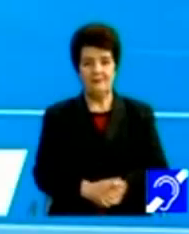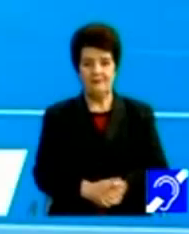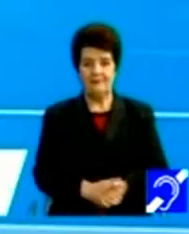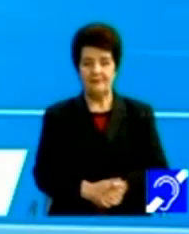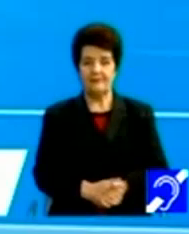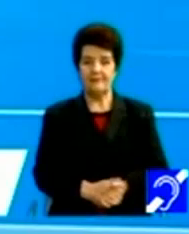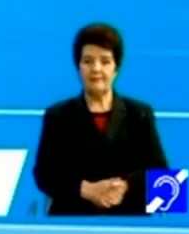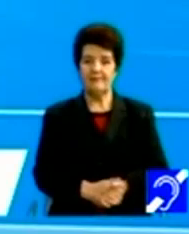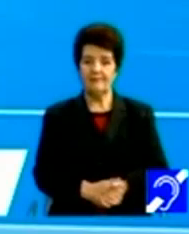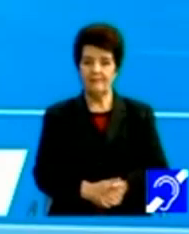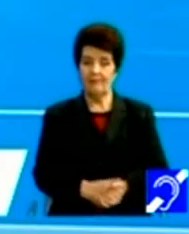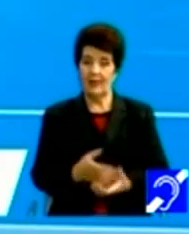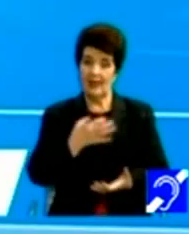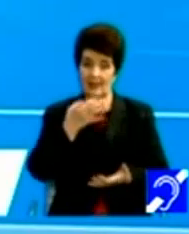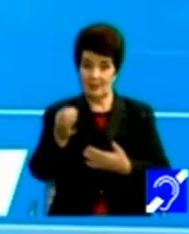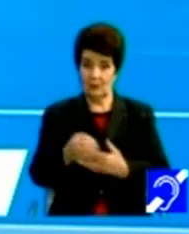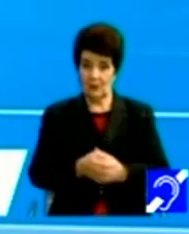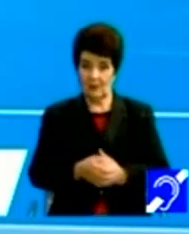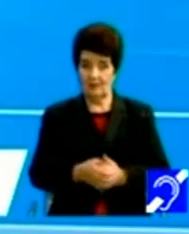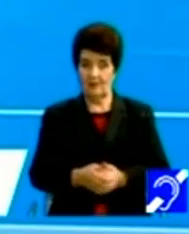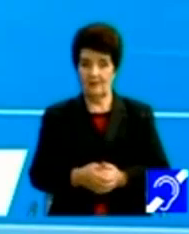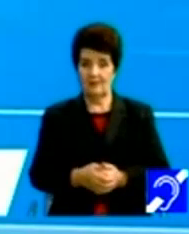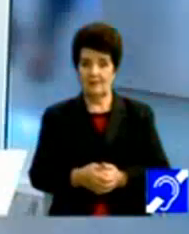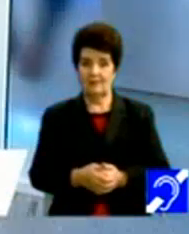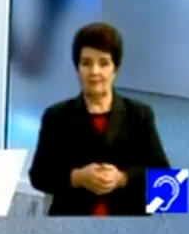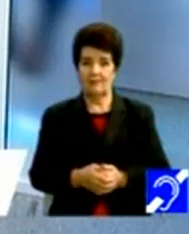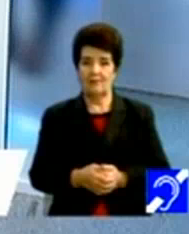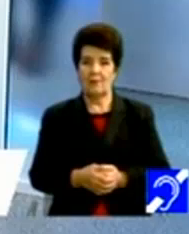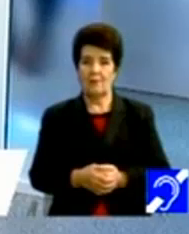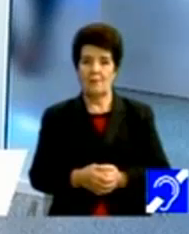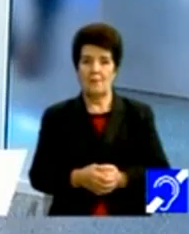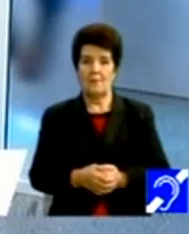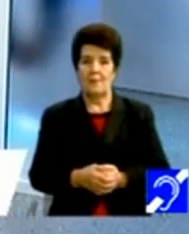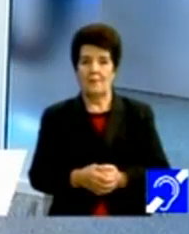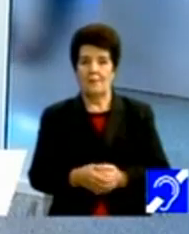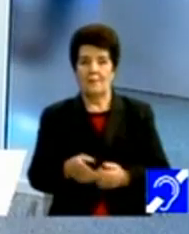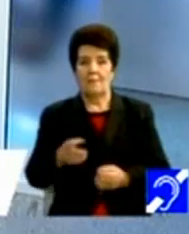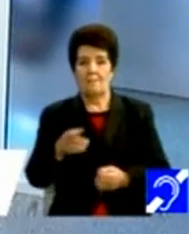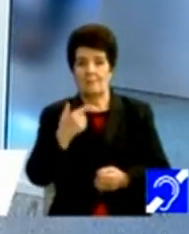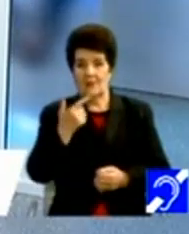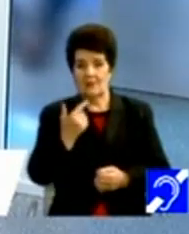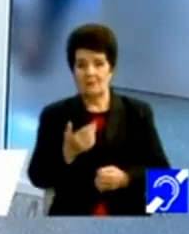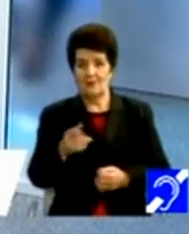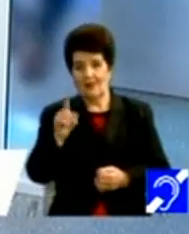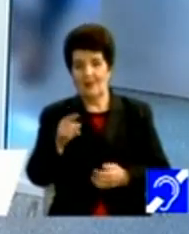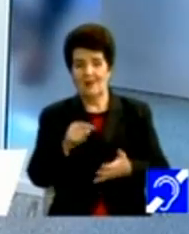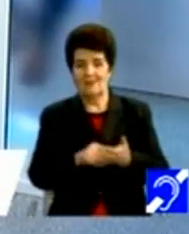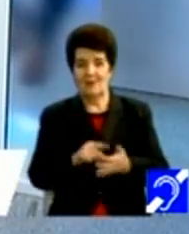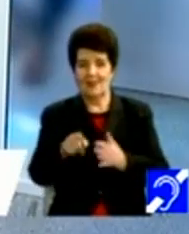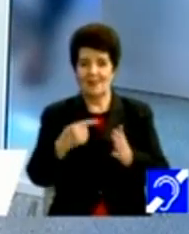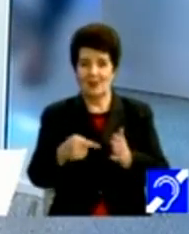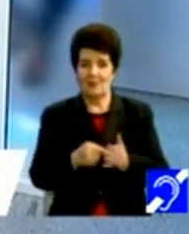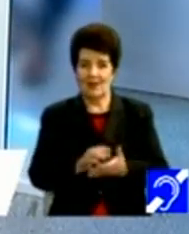Revenim în studio. Răspundem, da, începem, evident, că ai mai multe minute. Și a fost și ministrul tineretului, dar mă rog, s-a nimerit acum cu întrebarea